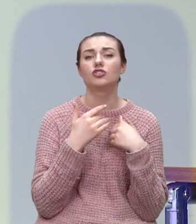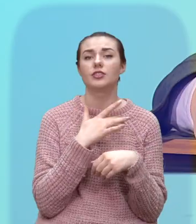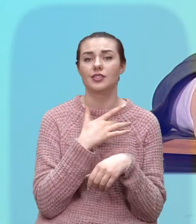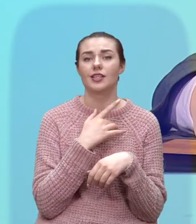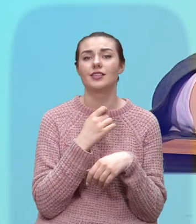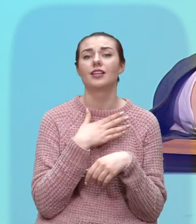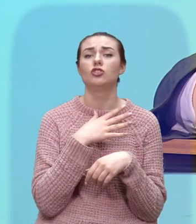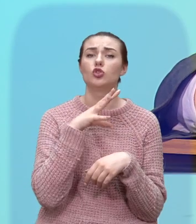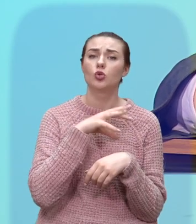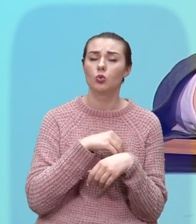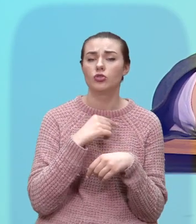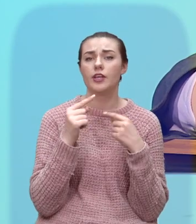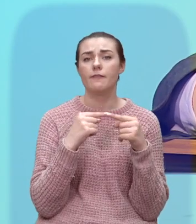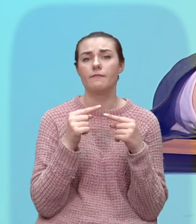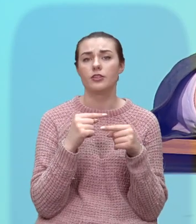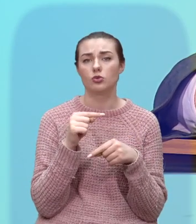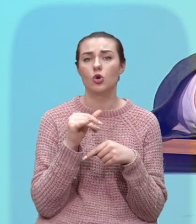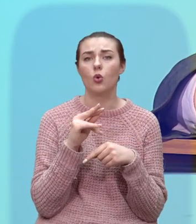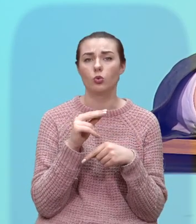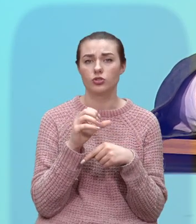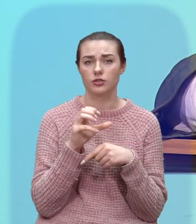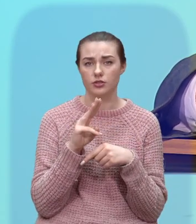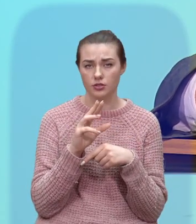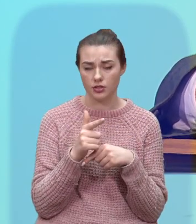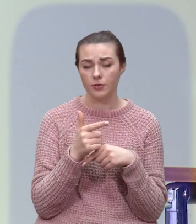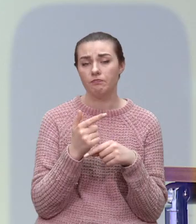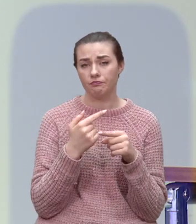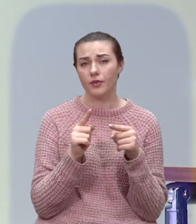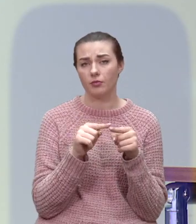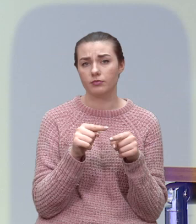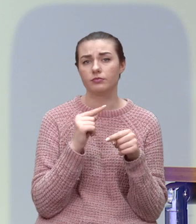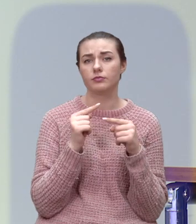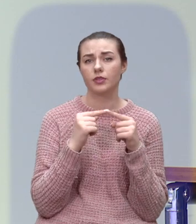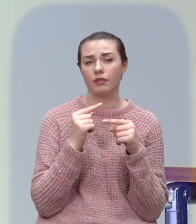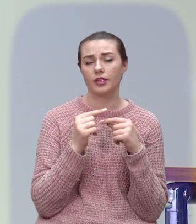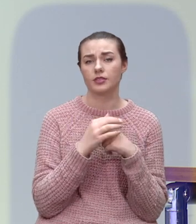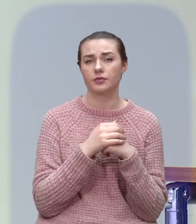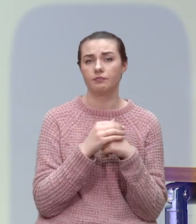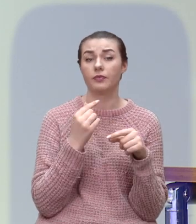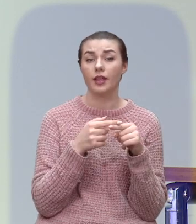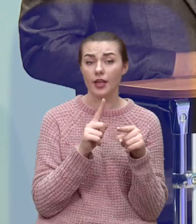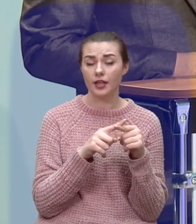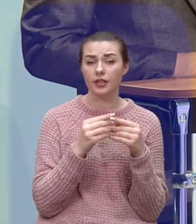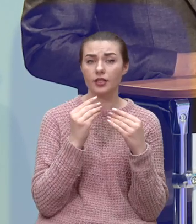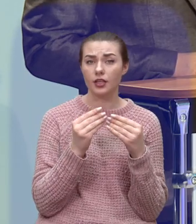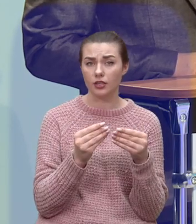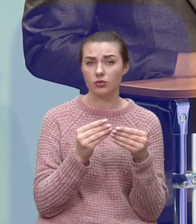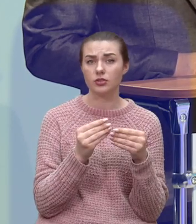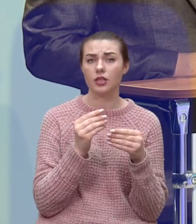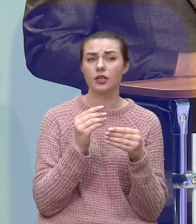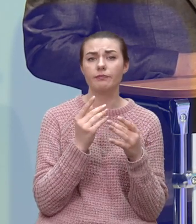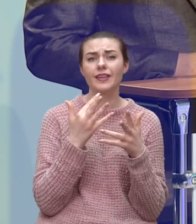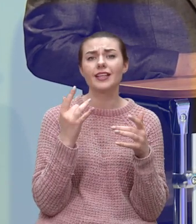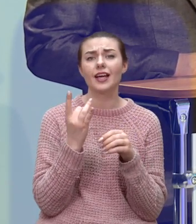сердца за наши души за нашу вечную участь и вот об этом как раз здесь и говорить причем это подчёркивается несколько раз за